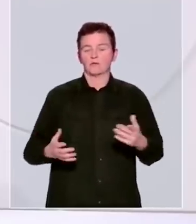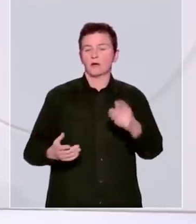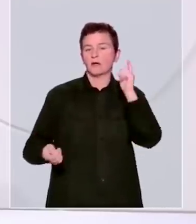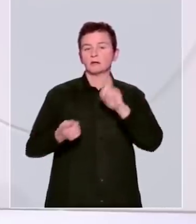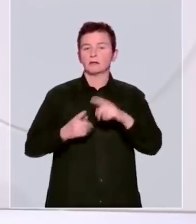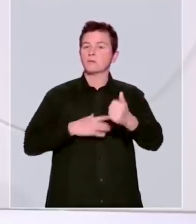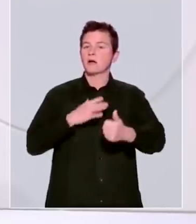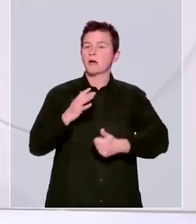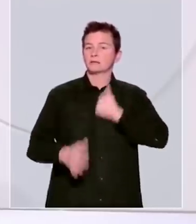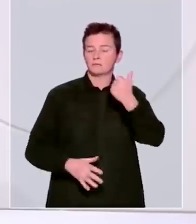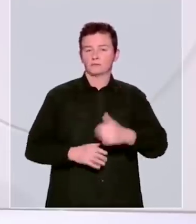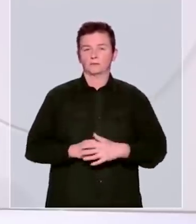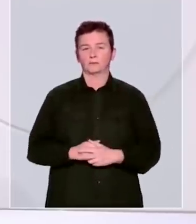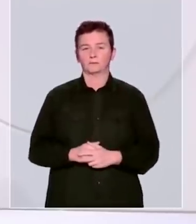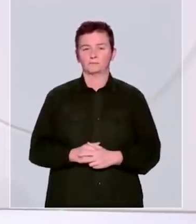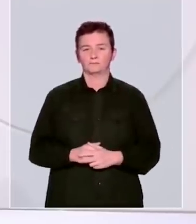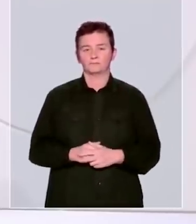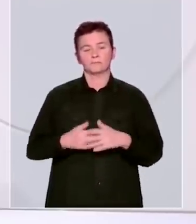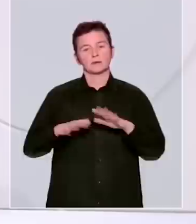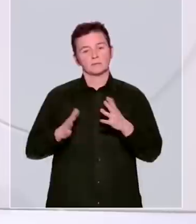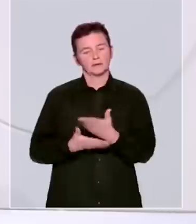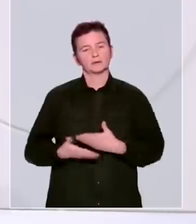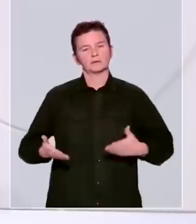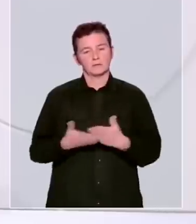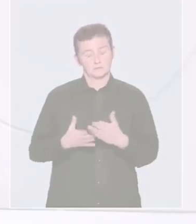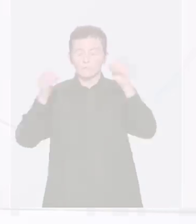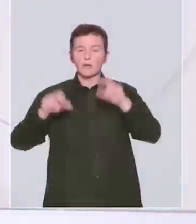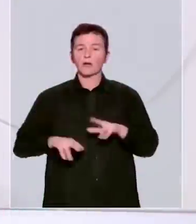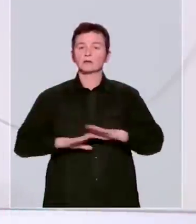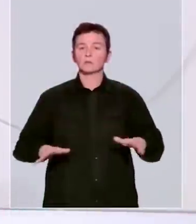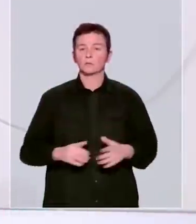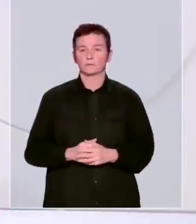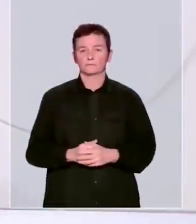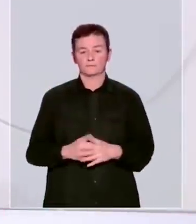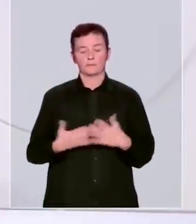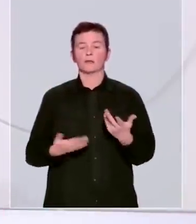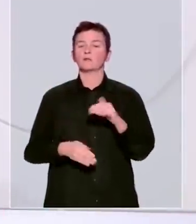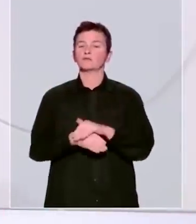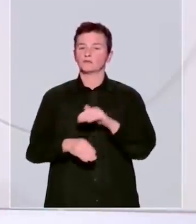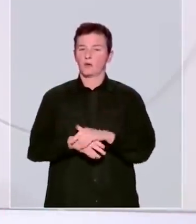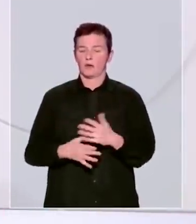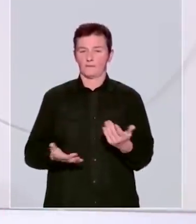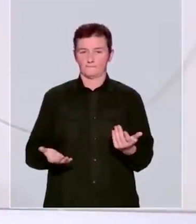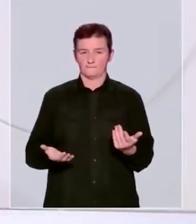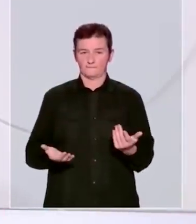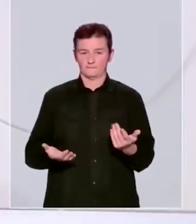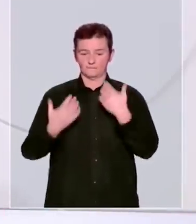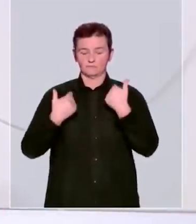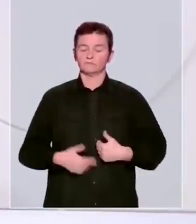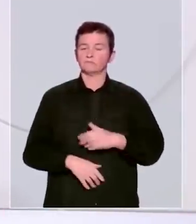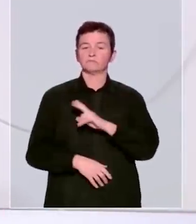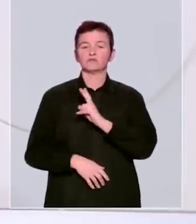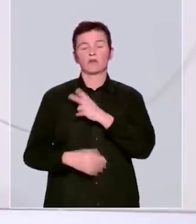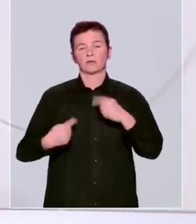pleine souveraineté et à l'indépendance dans un contexte de forte abstention. Ce soir, en tant que chef